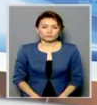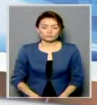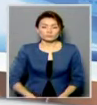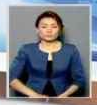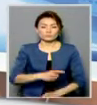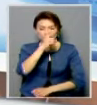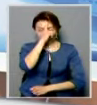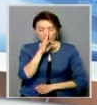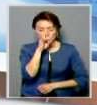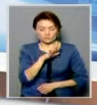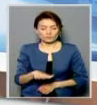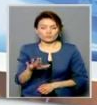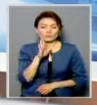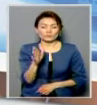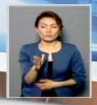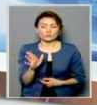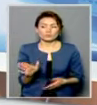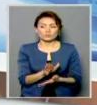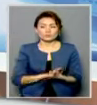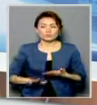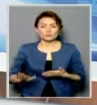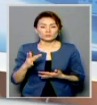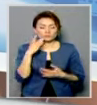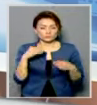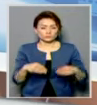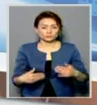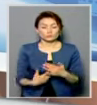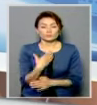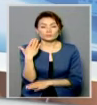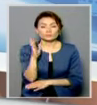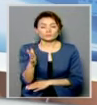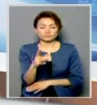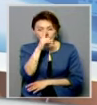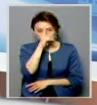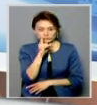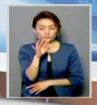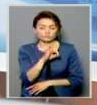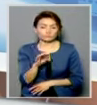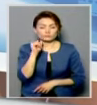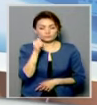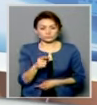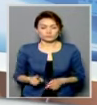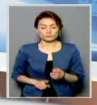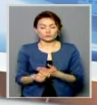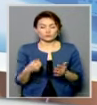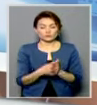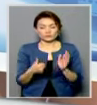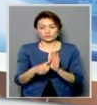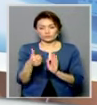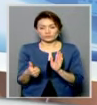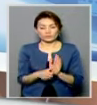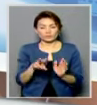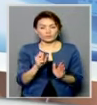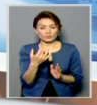Ровно месяц нефтяную столицу будут убирать, чистить и сажать новые саженцы. Месячник сортует уже завтра и продлится до 16